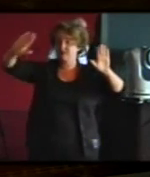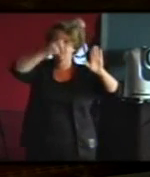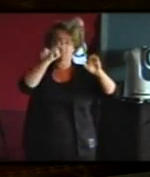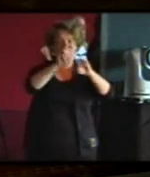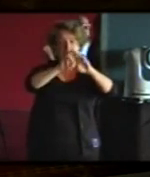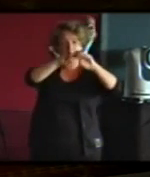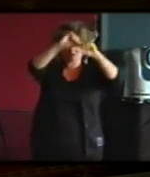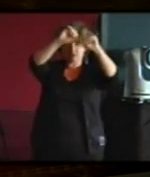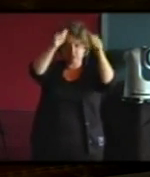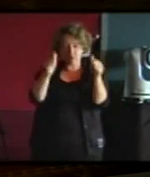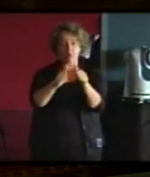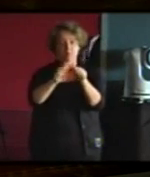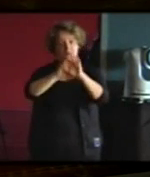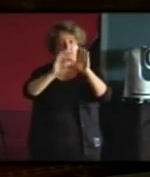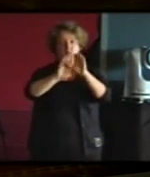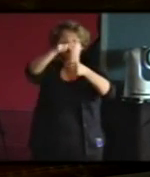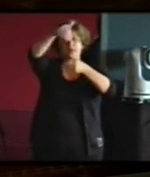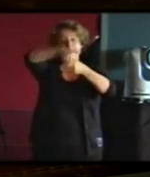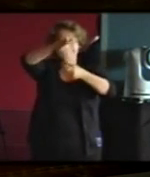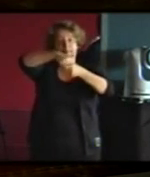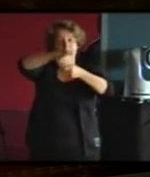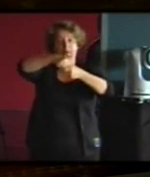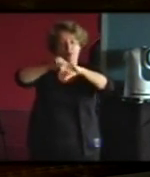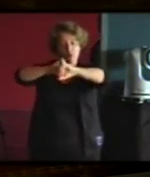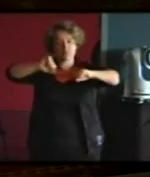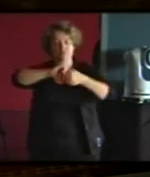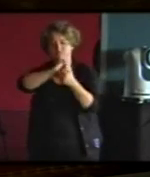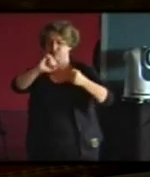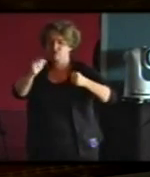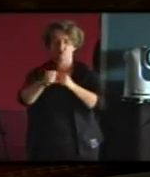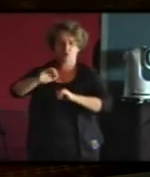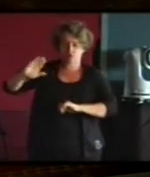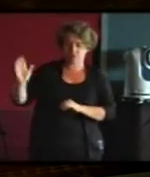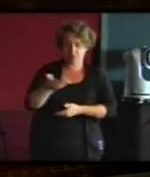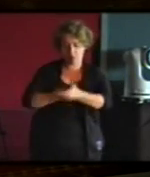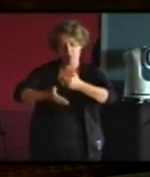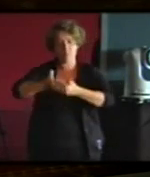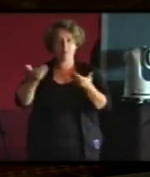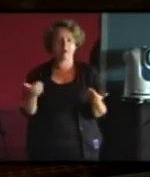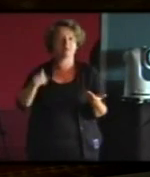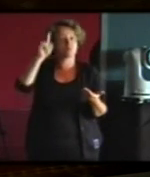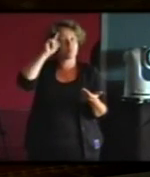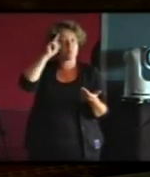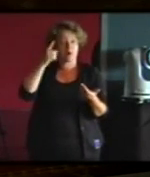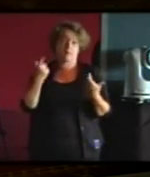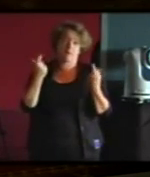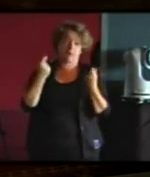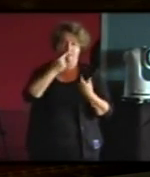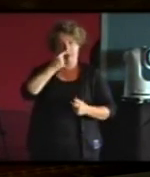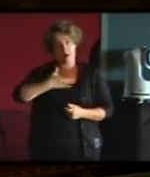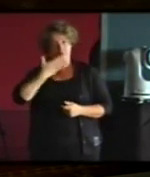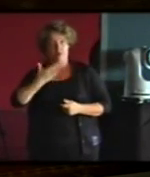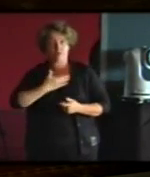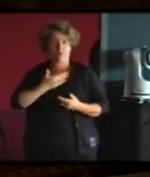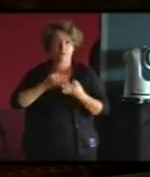façade et on refait un bâtiment complètement neuf à l'intérieur. Mais parce qu'on sait que ça vaut la peine, à cause du foncier de son emplacement. Donc